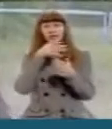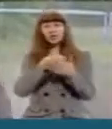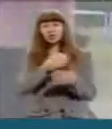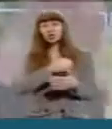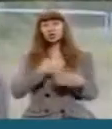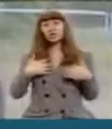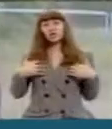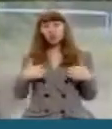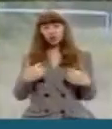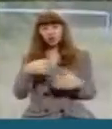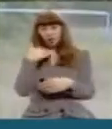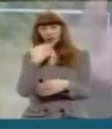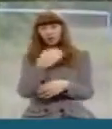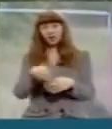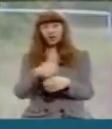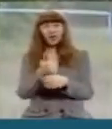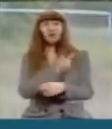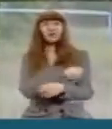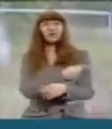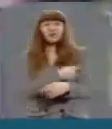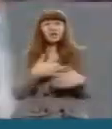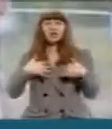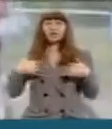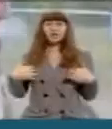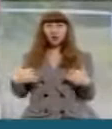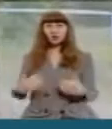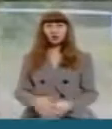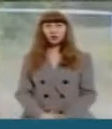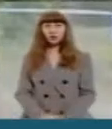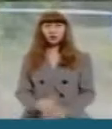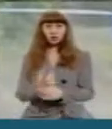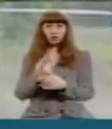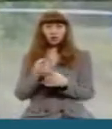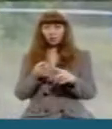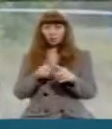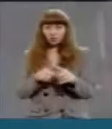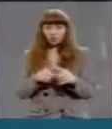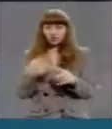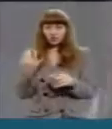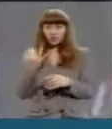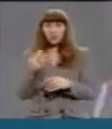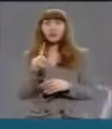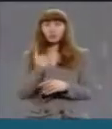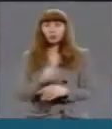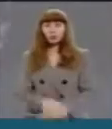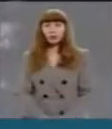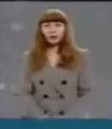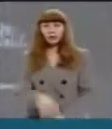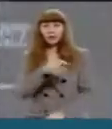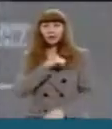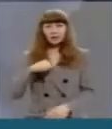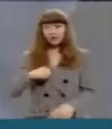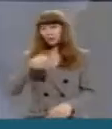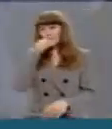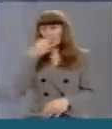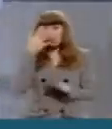деді. Уақыт барда дейді, сендер бәрігін тапсырып жеріндер дейді. Енді бізге малсыз қал деп отыр ғой енді. Кетті